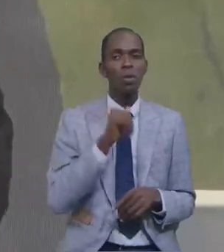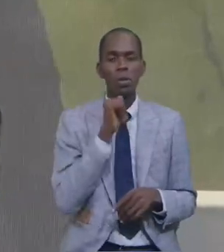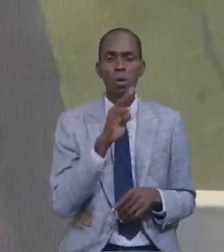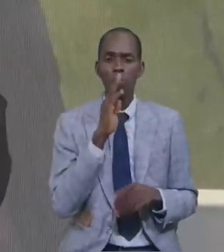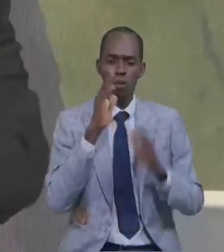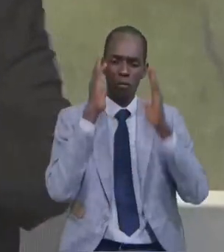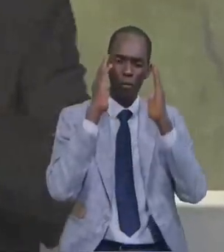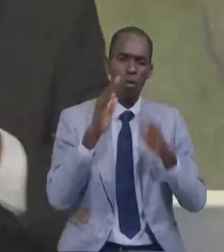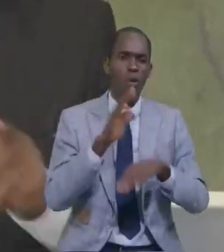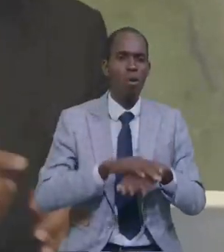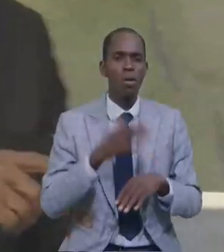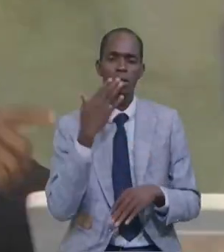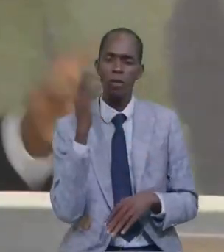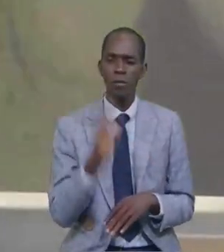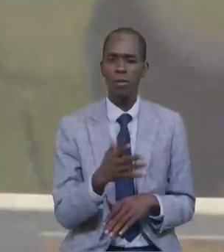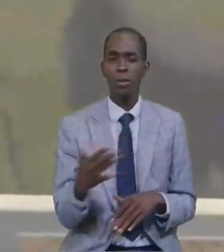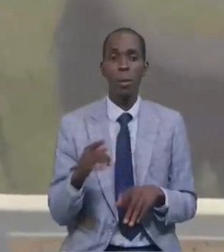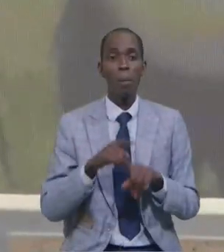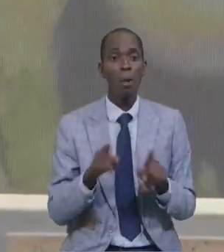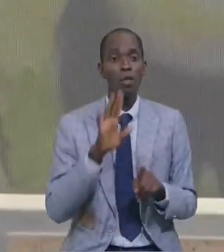tu es né de nouveau